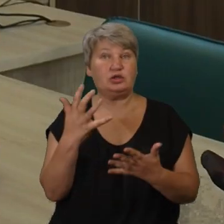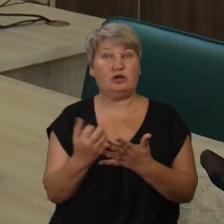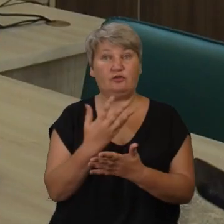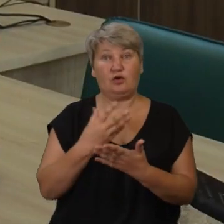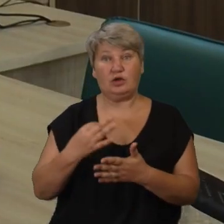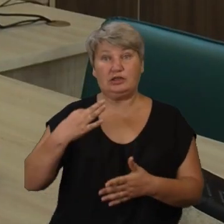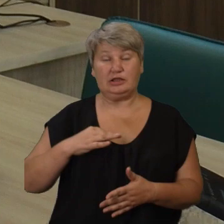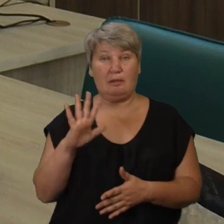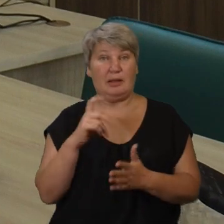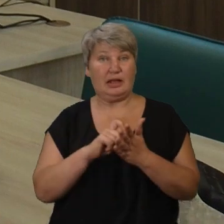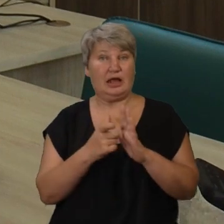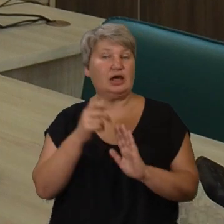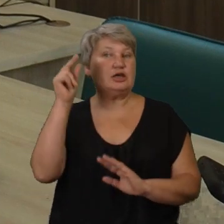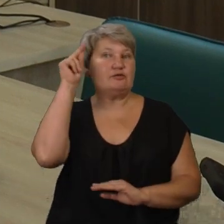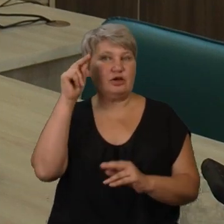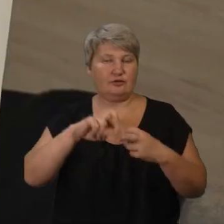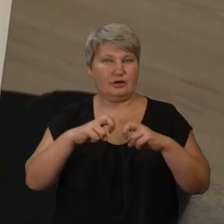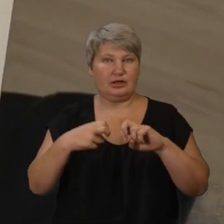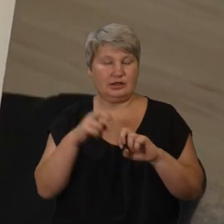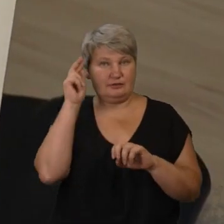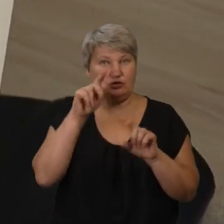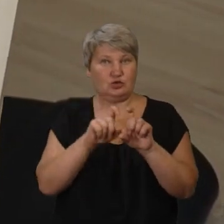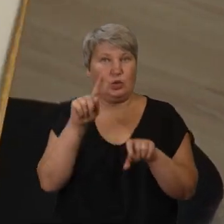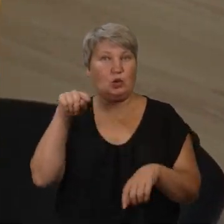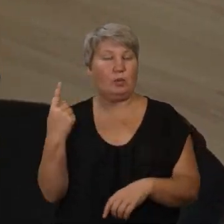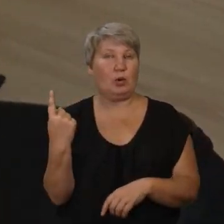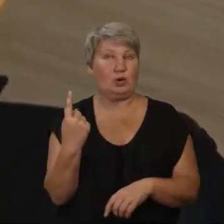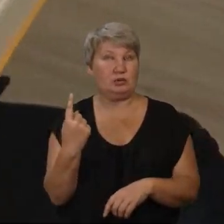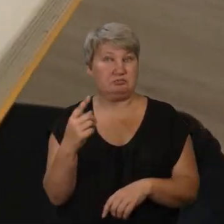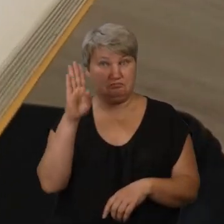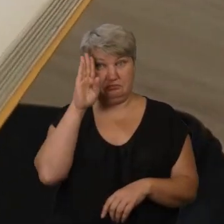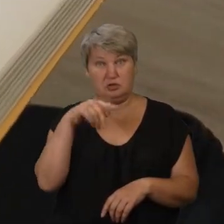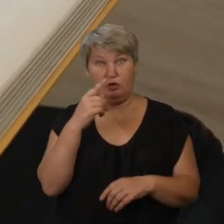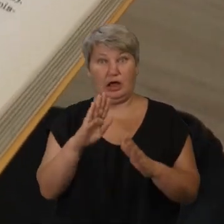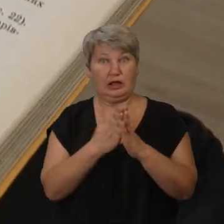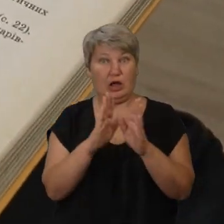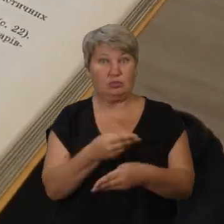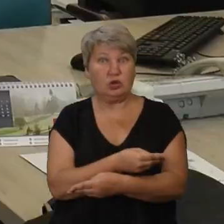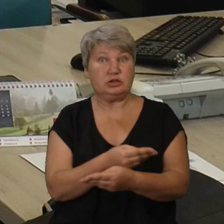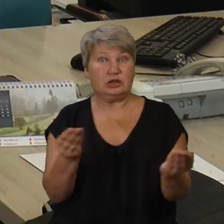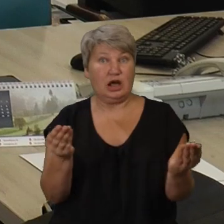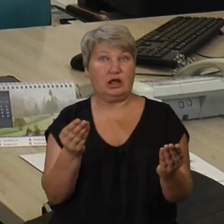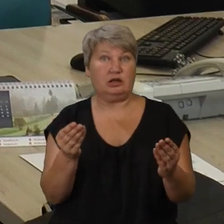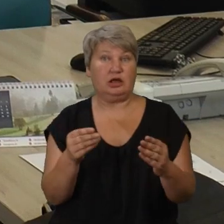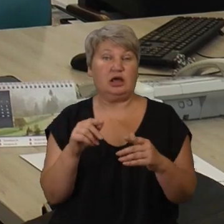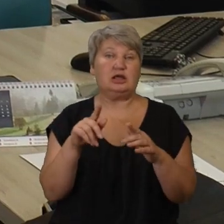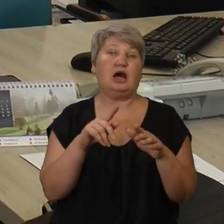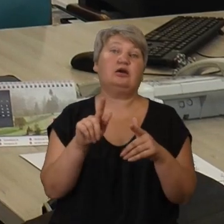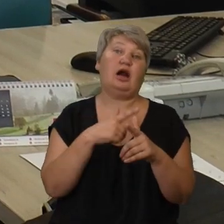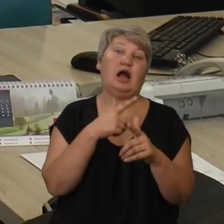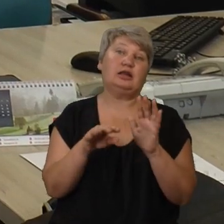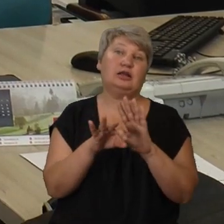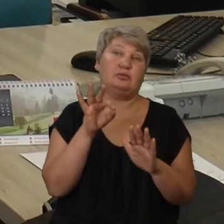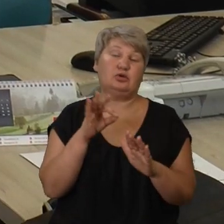п'ятикласника який навчається в івано-франківському ліцеї №1 чоловік каже книгу роздали учням закладу як альтернативу підручникам за